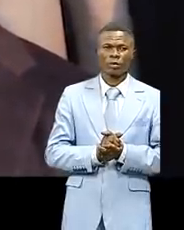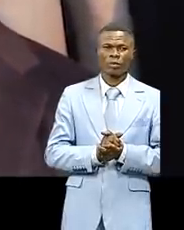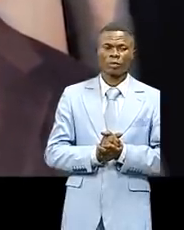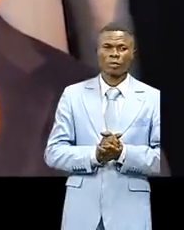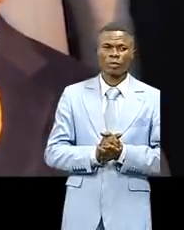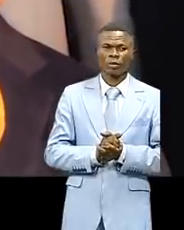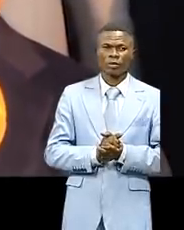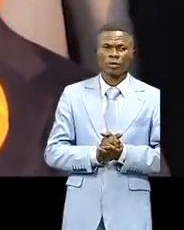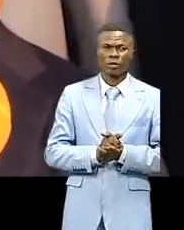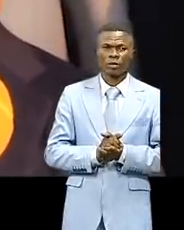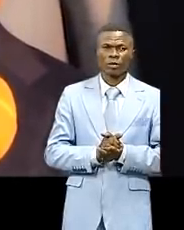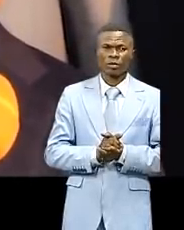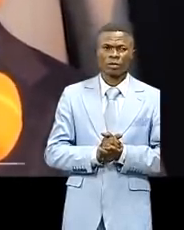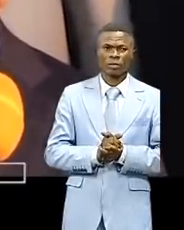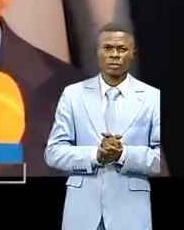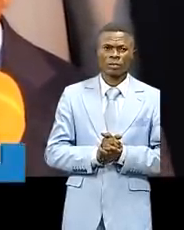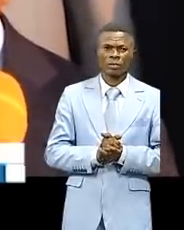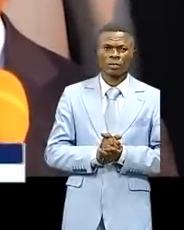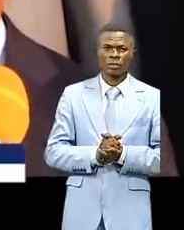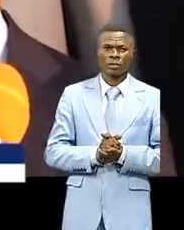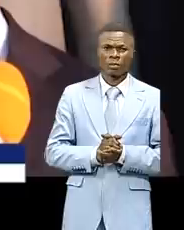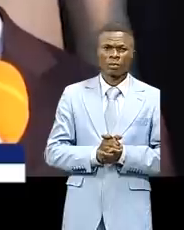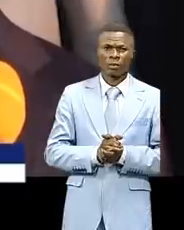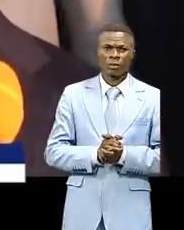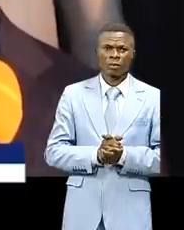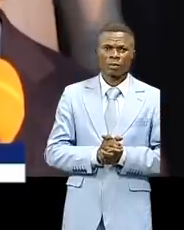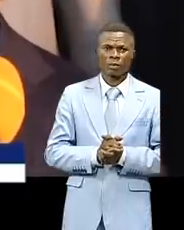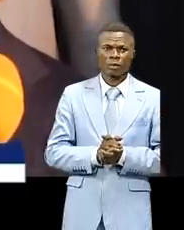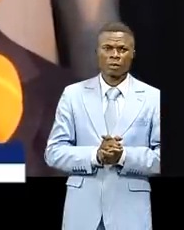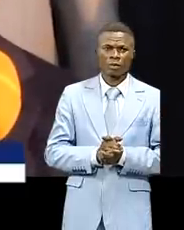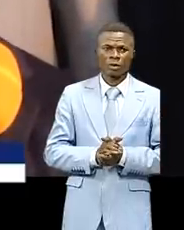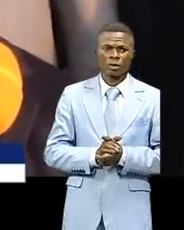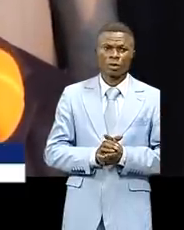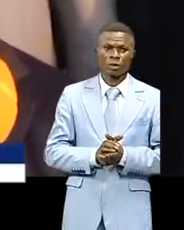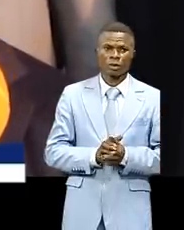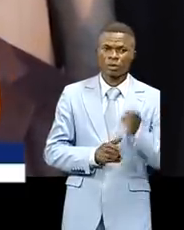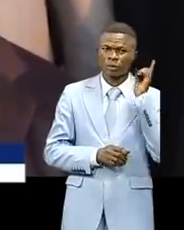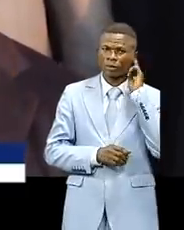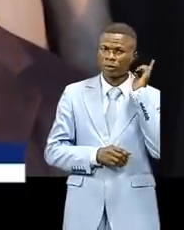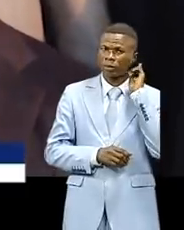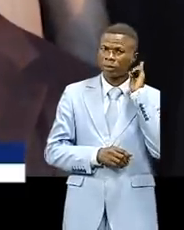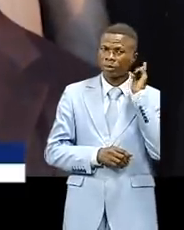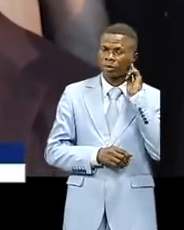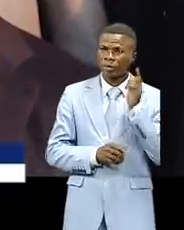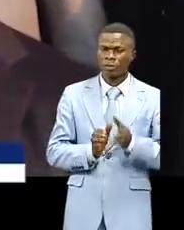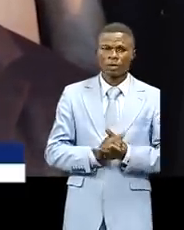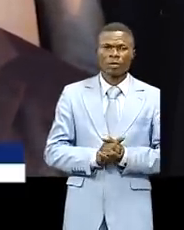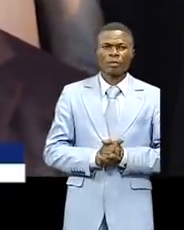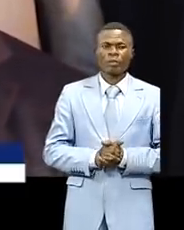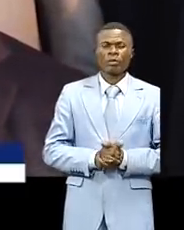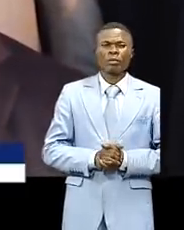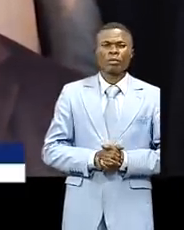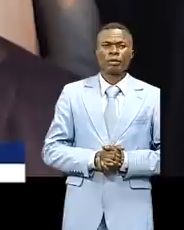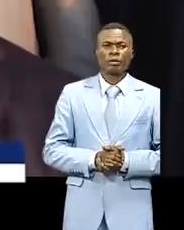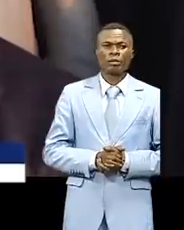from the beginning france venu annoncer une très bonne nouvelle celle du démarrage de la mine de tamura cac